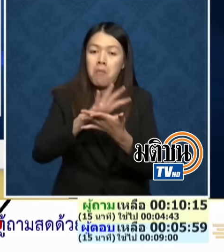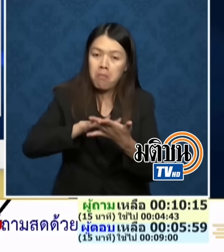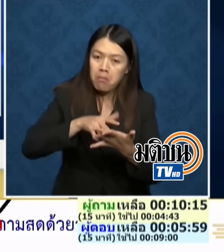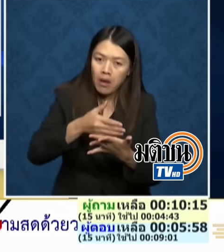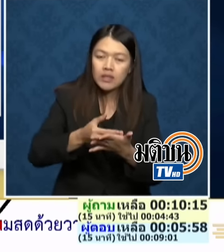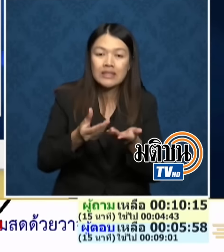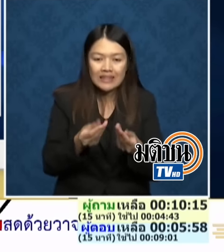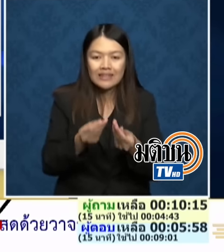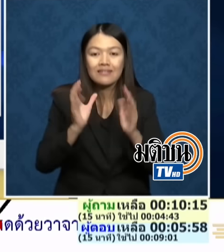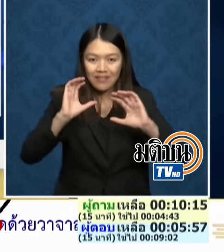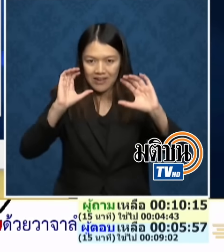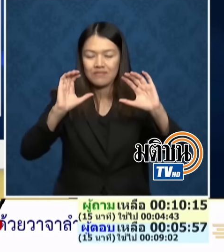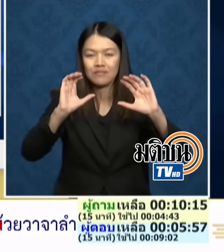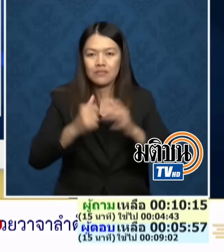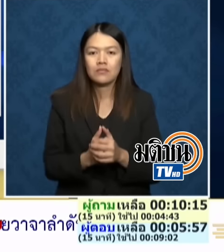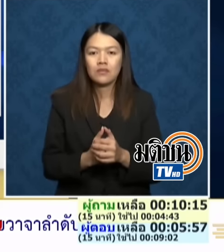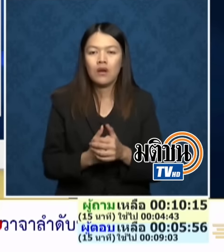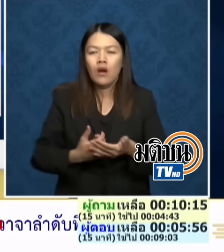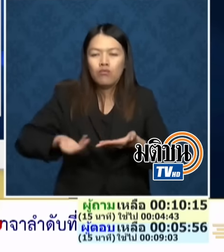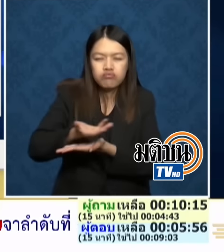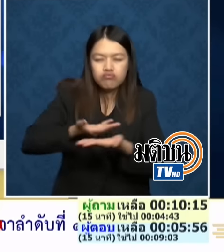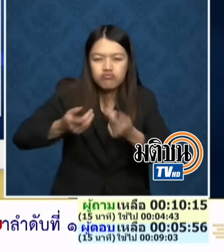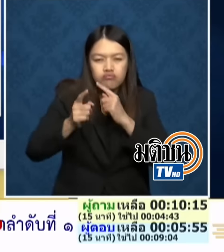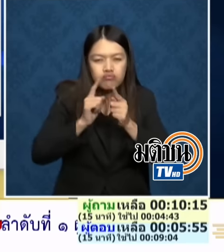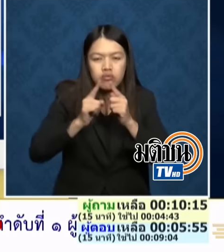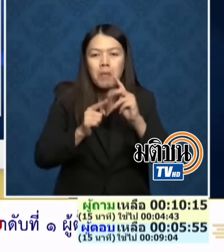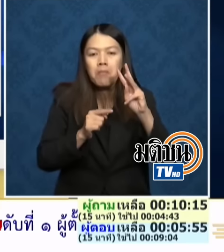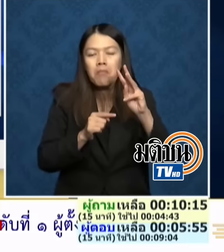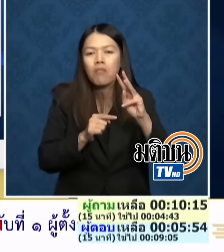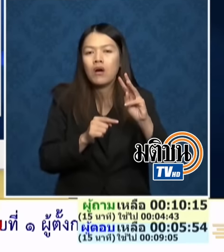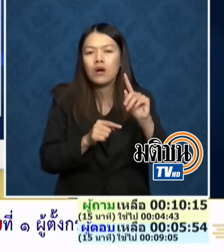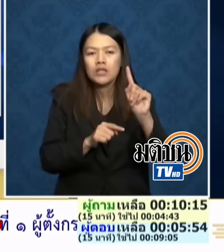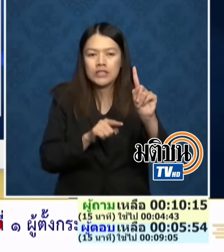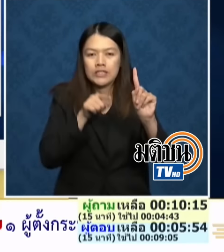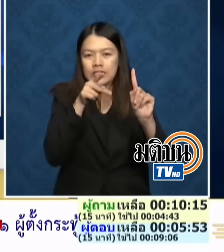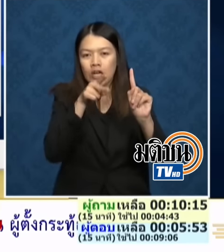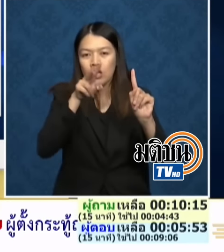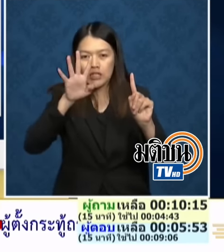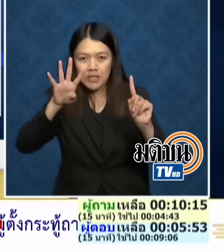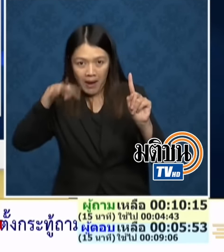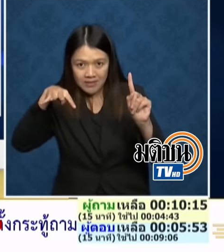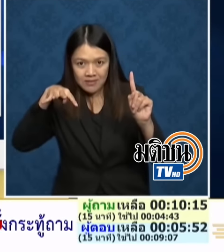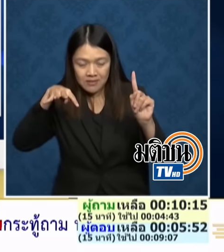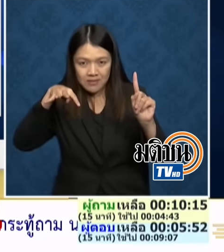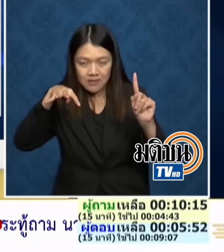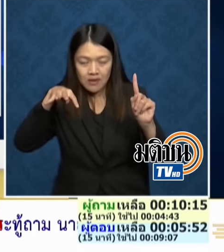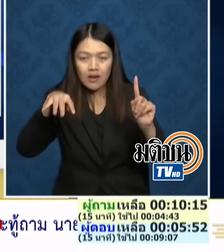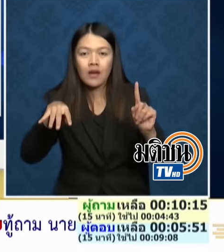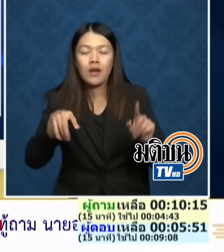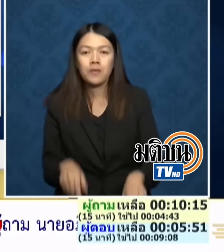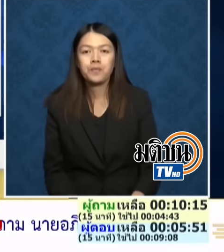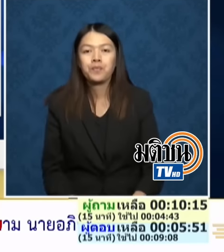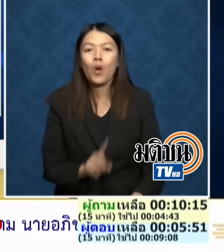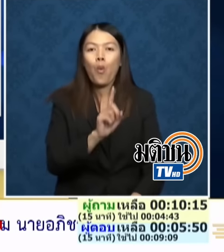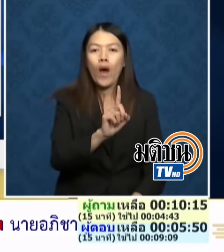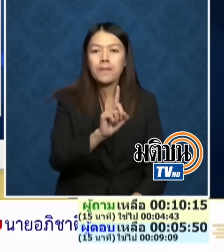แวเขตทดนของรัดแบบปรราการในมาตส่วน 1.4 ์หรือที่เราเรียกสั้นๆ